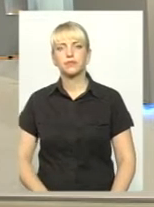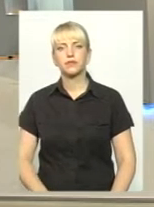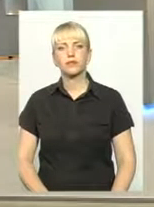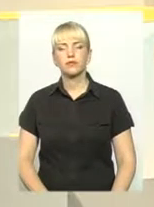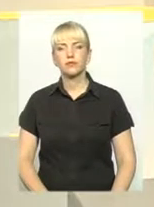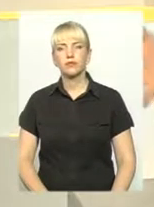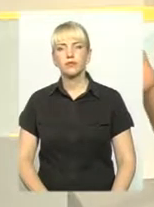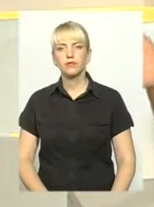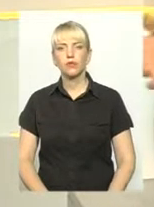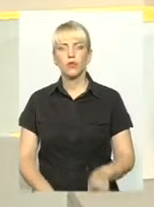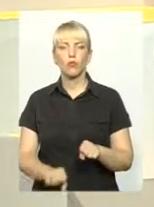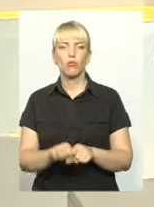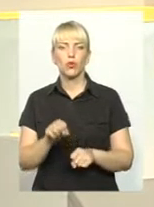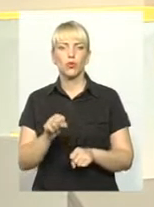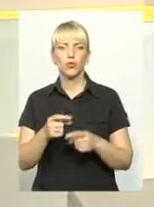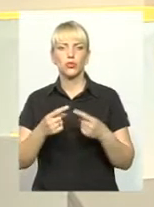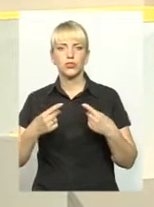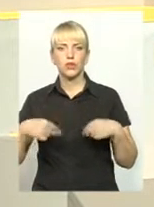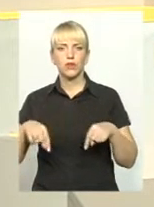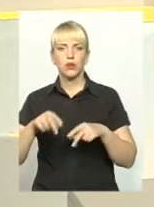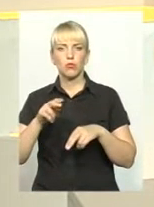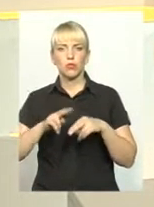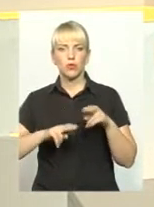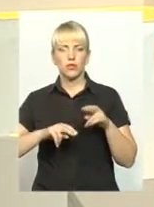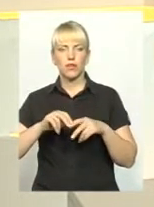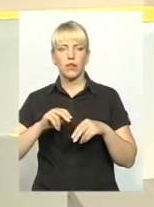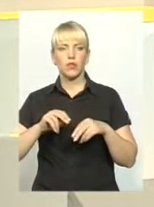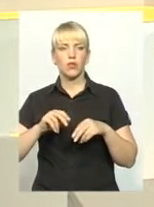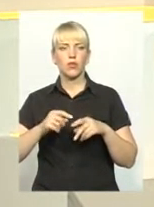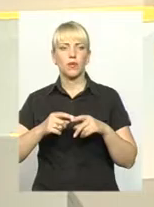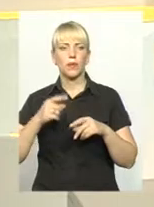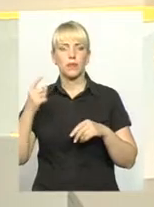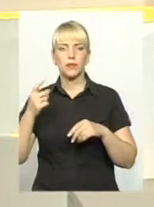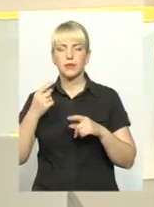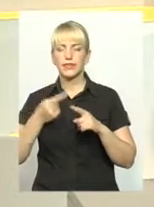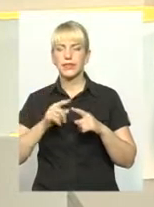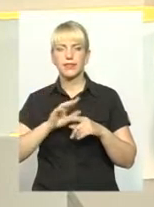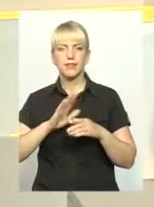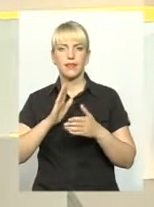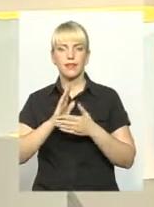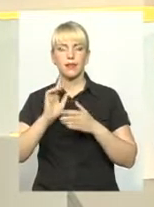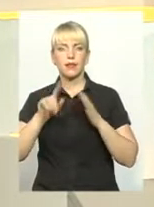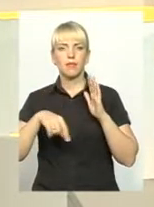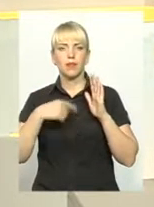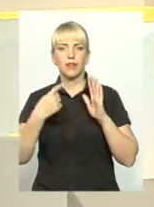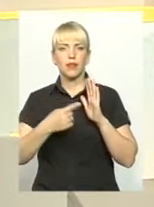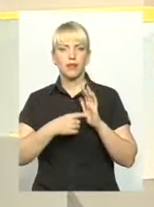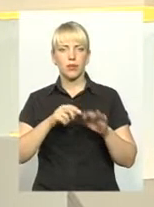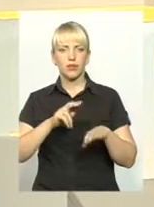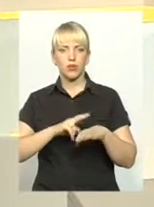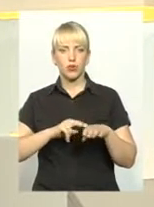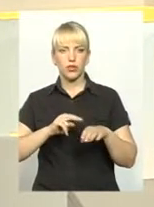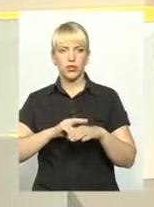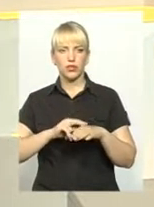в сфері будівельного законодавства – це начебто і не питання поліції. Разом з тим,